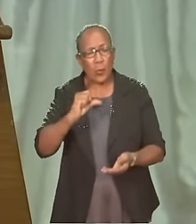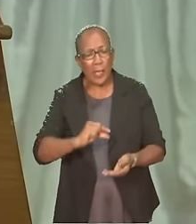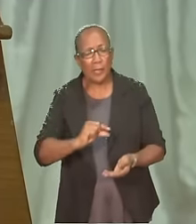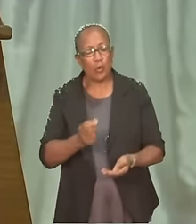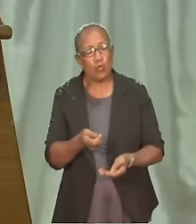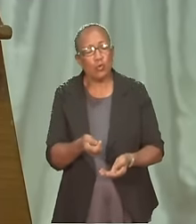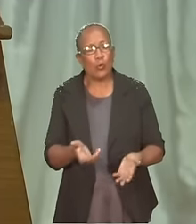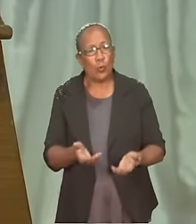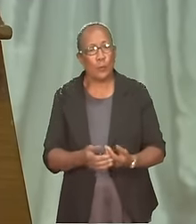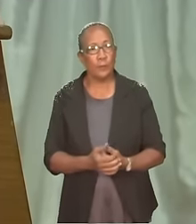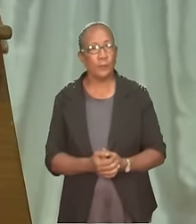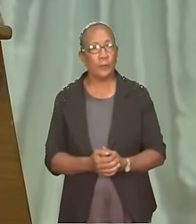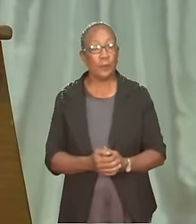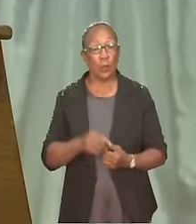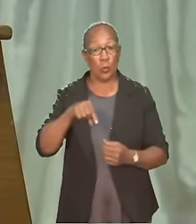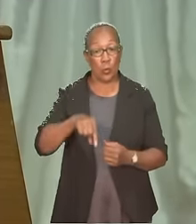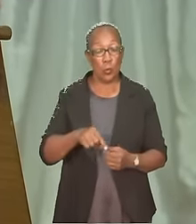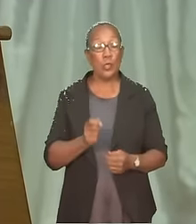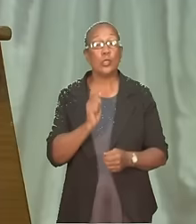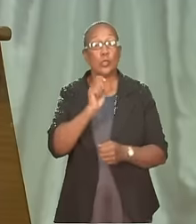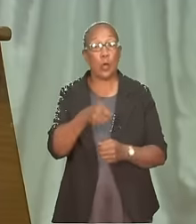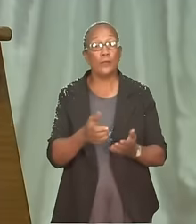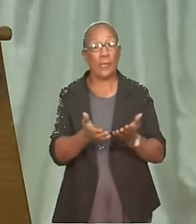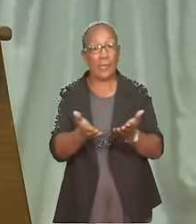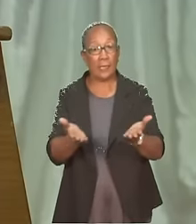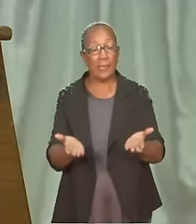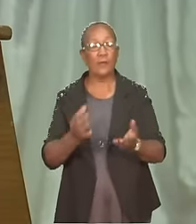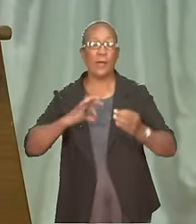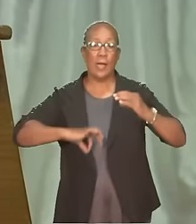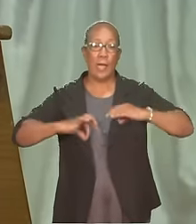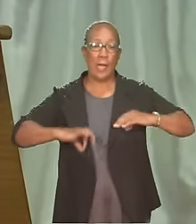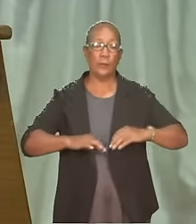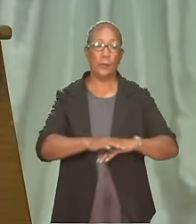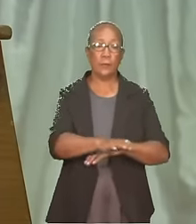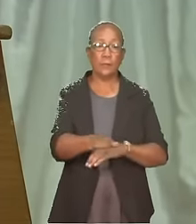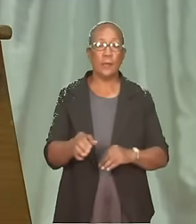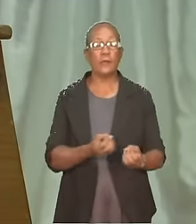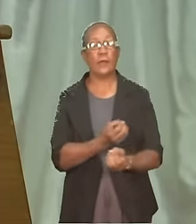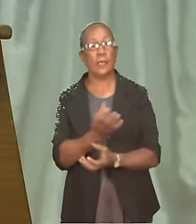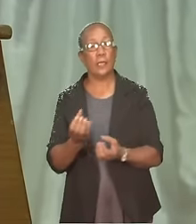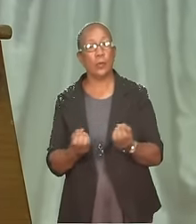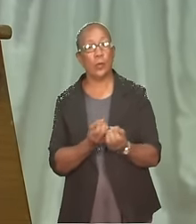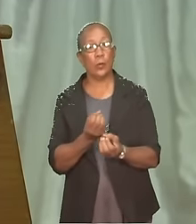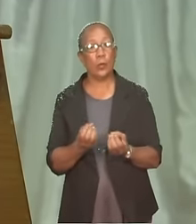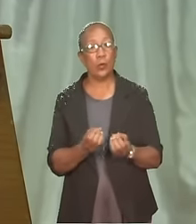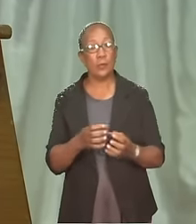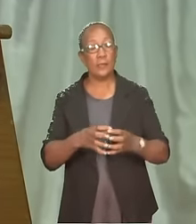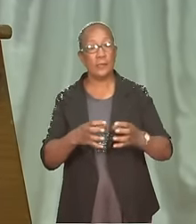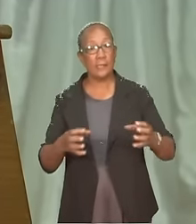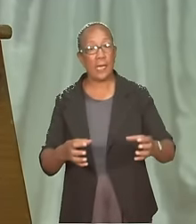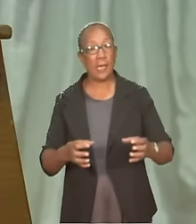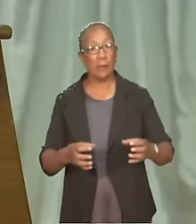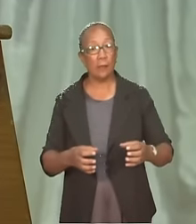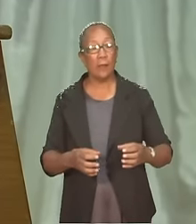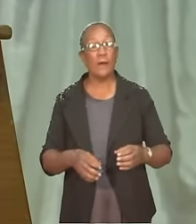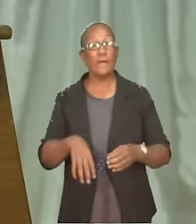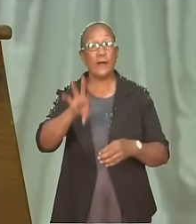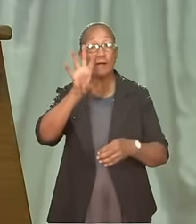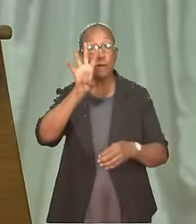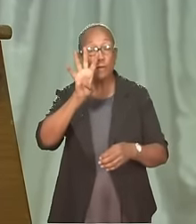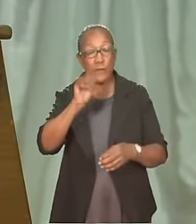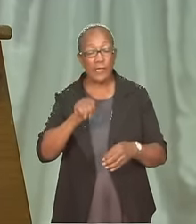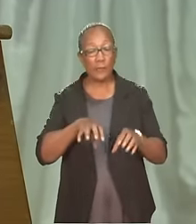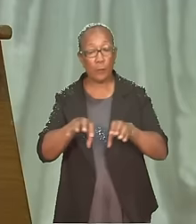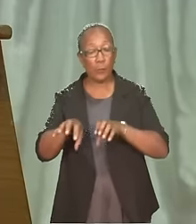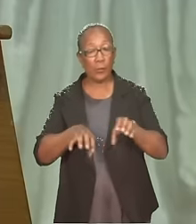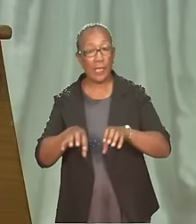Maar daar is eerst, nu is opdracht gegeven aan het ministerie van Economische Zaken om nog een lijst te maken van 40 producten die niet